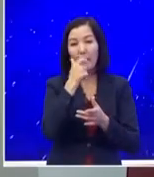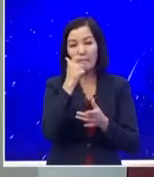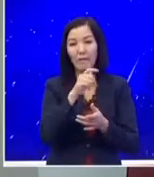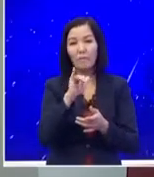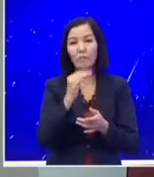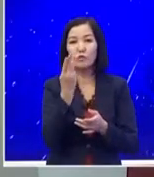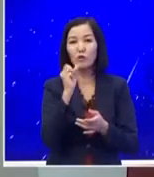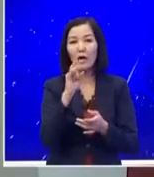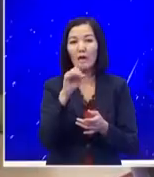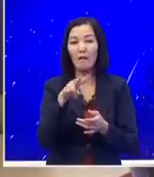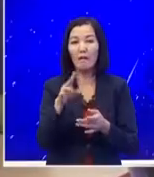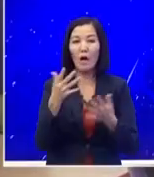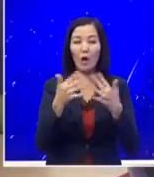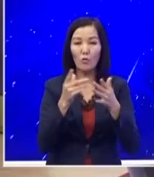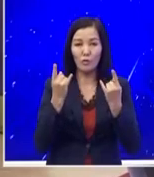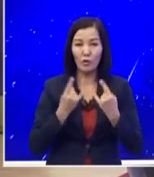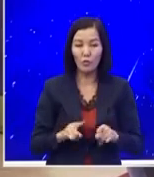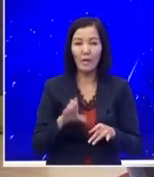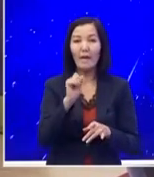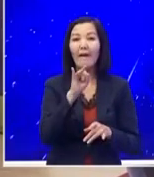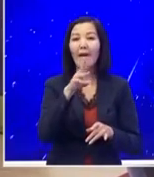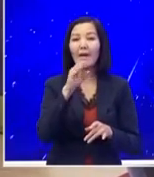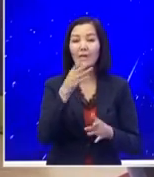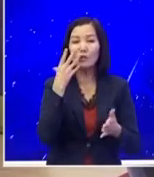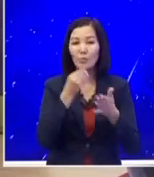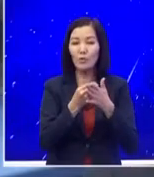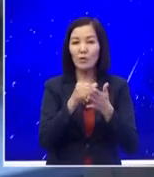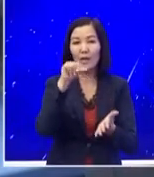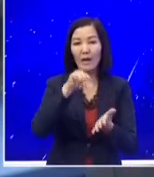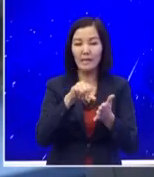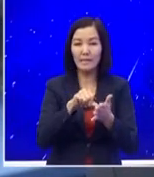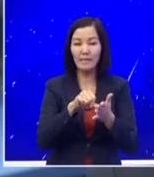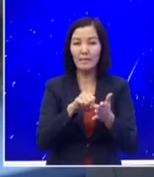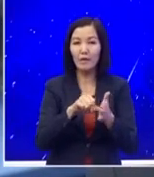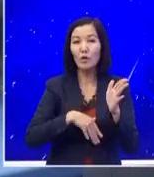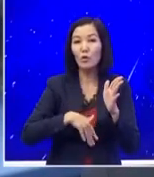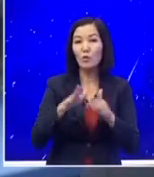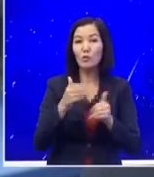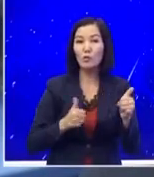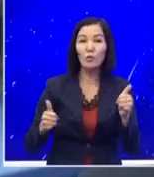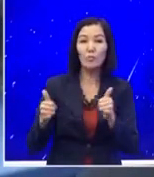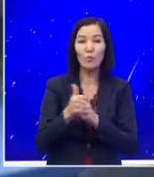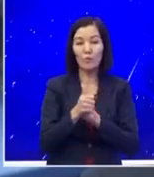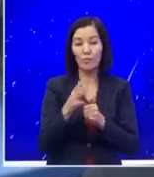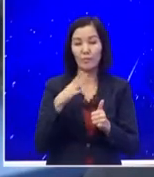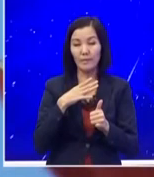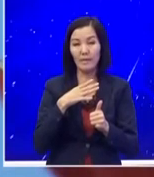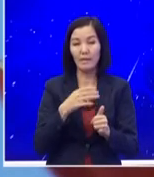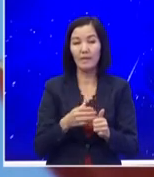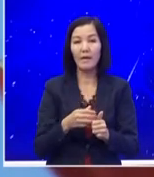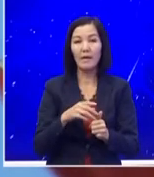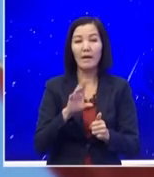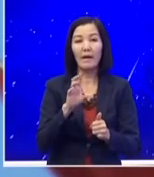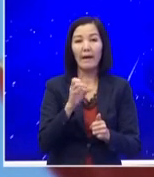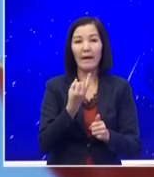дүниеге келген. Ол айтыс аламанына өзіндік мақамымен еніп, ел жадында мәңгілік жатталған санаулы саңлақтың бірі.